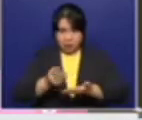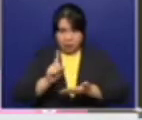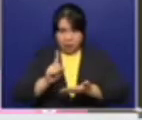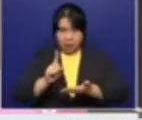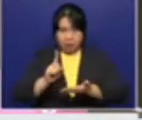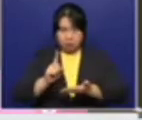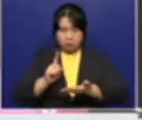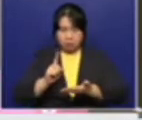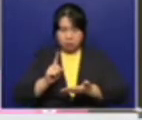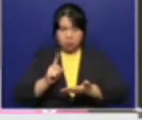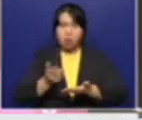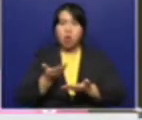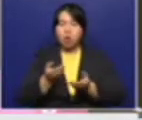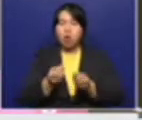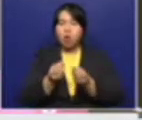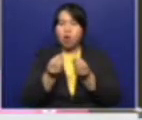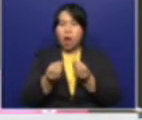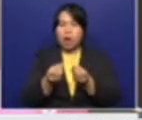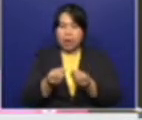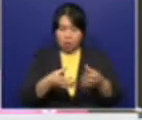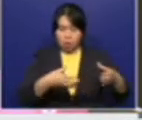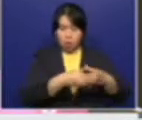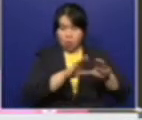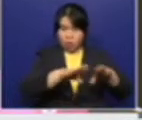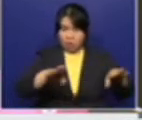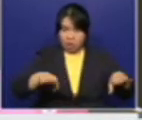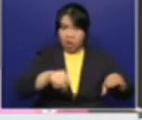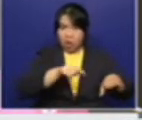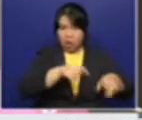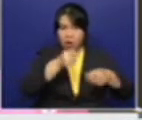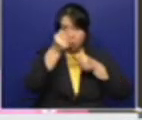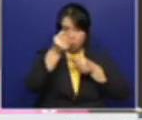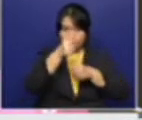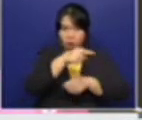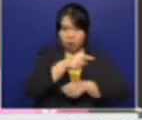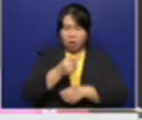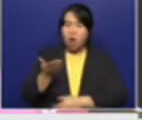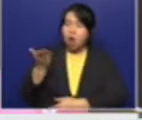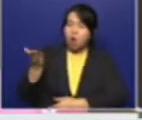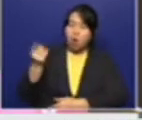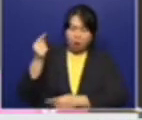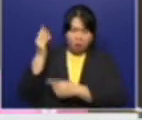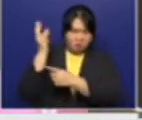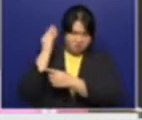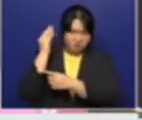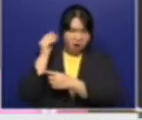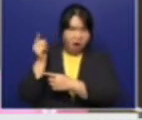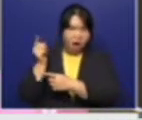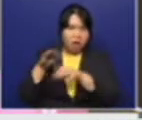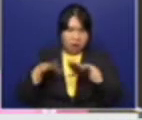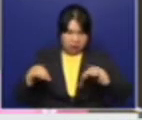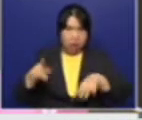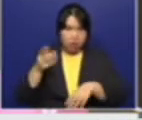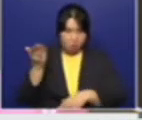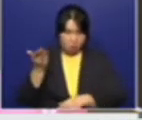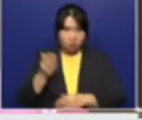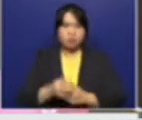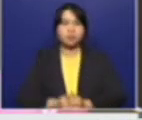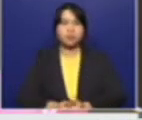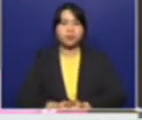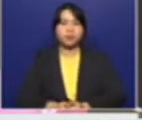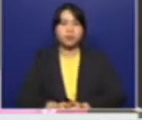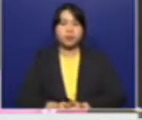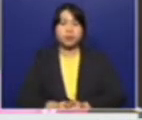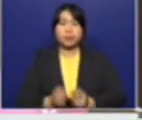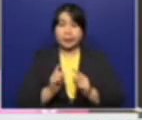ีมติให้มีความรับฟังความคิดเห็นของนักเรียนนิสิตและนักศึกษา